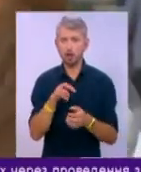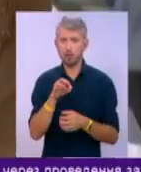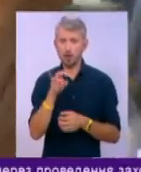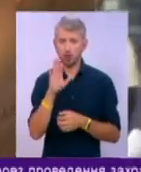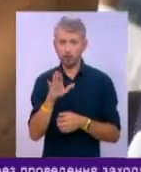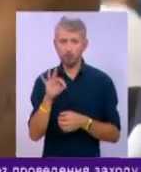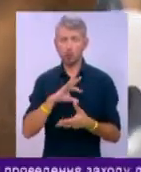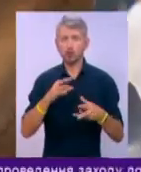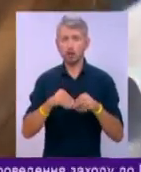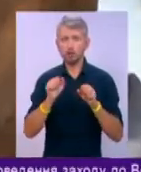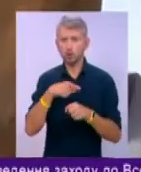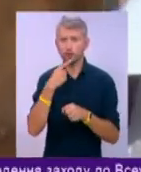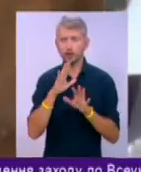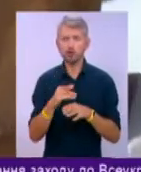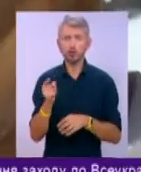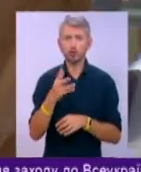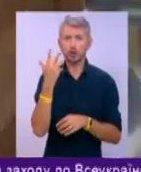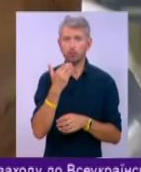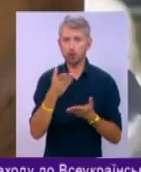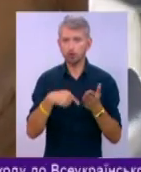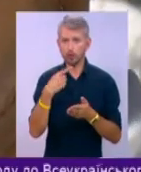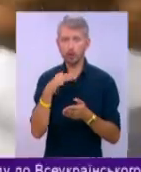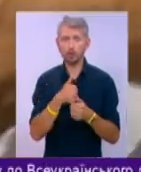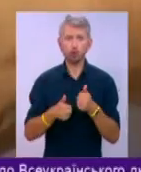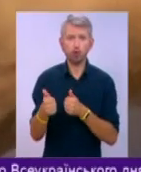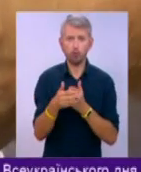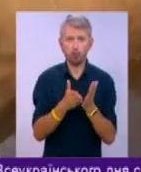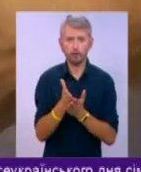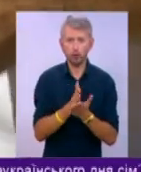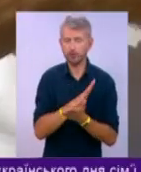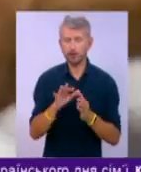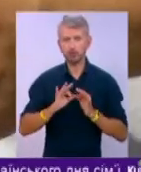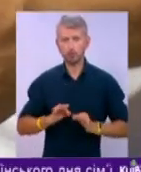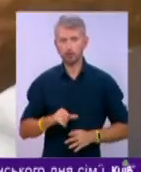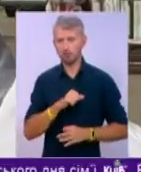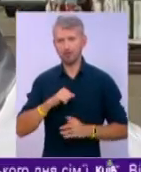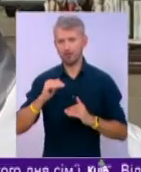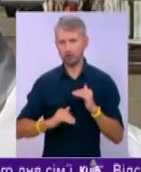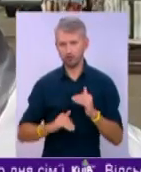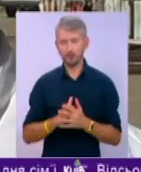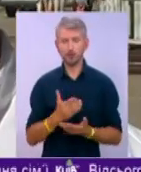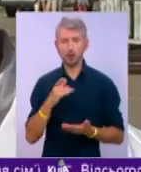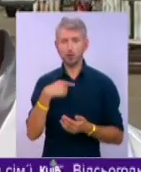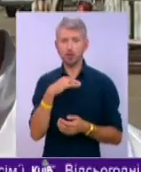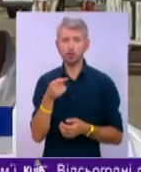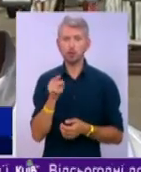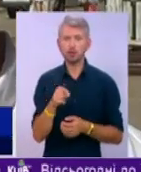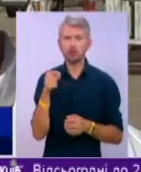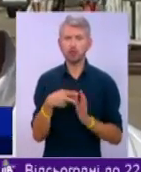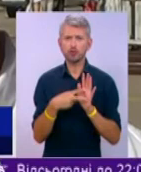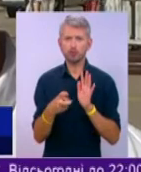про результати можна говорити лише тоді, якщо йдеться про топ-посадовців, а не чиновників найнижчих рангів. Якщо говорити про тих